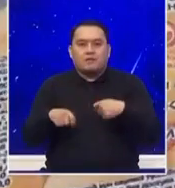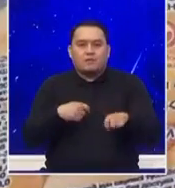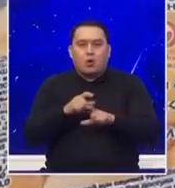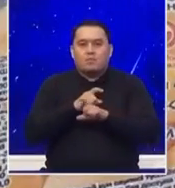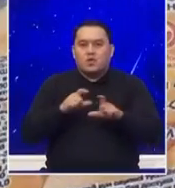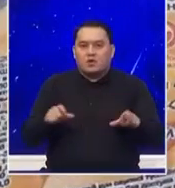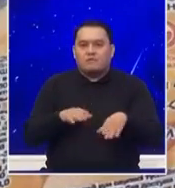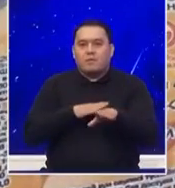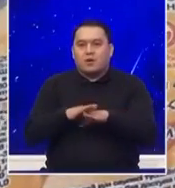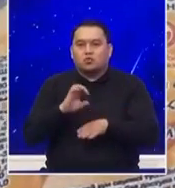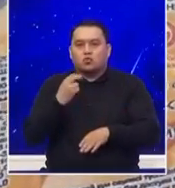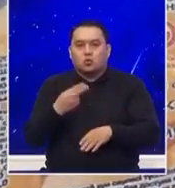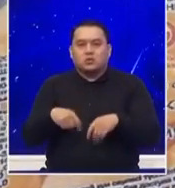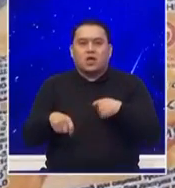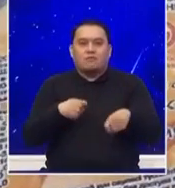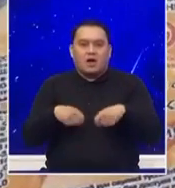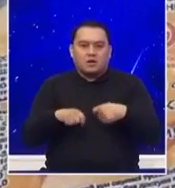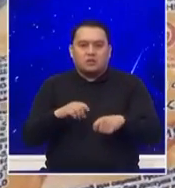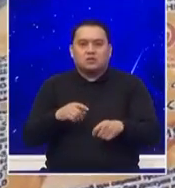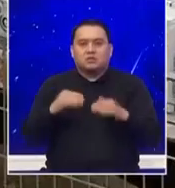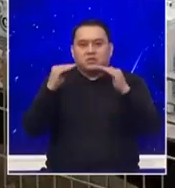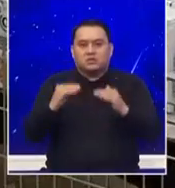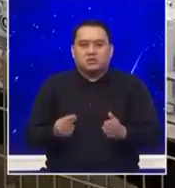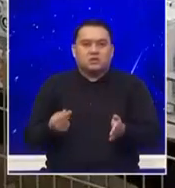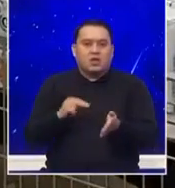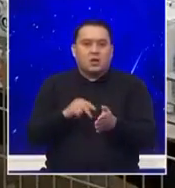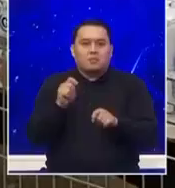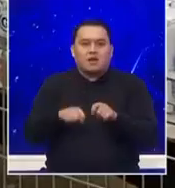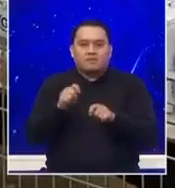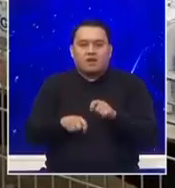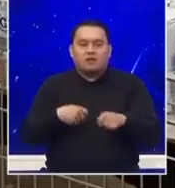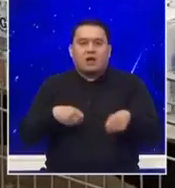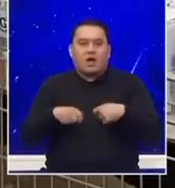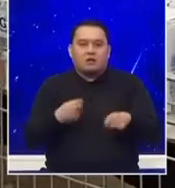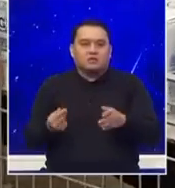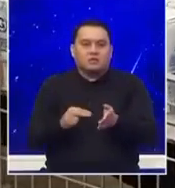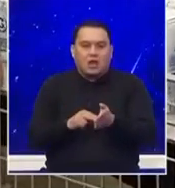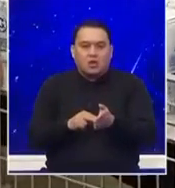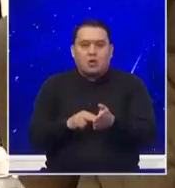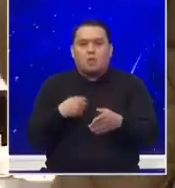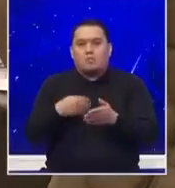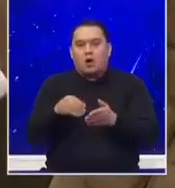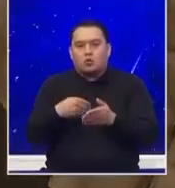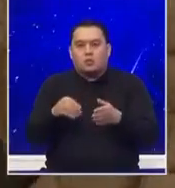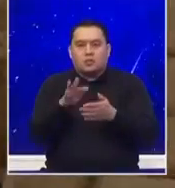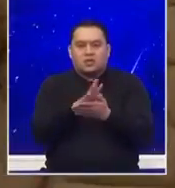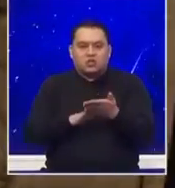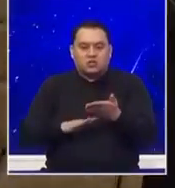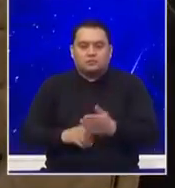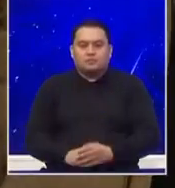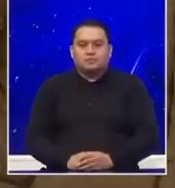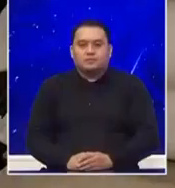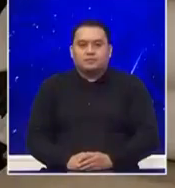объектов, реализующих социально значимые продукты по заниженной цене. Проверка наличия товара, цены доступности покупателям продолжается.